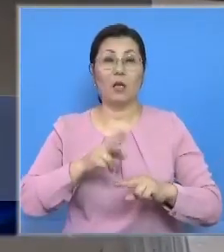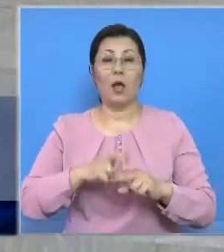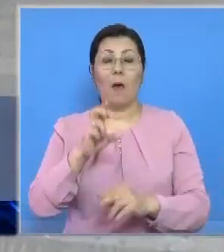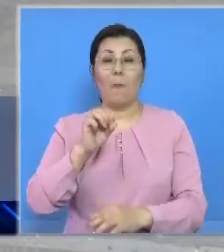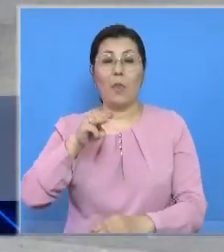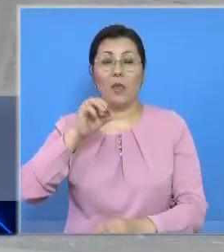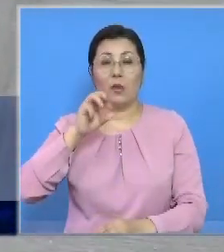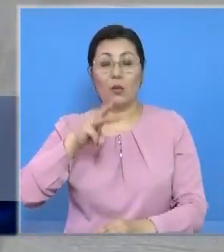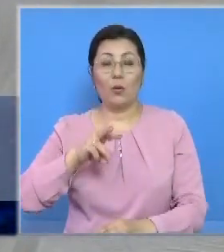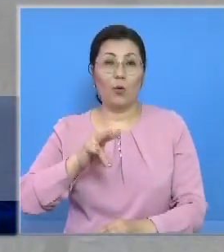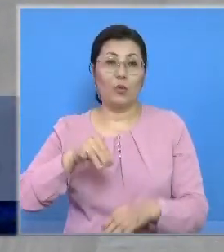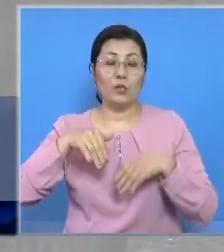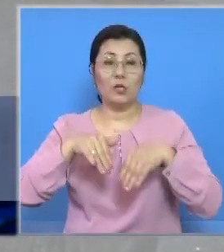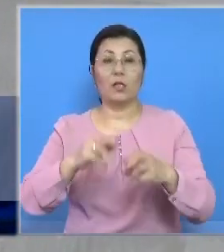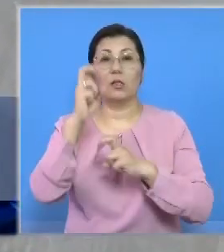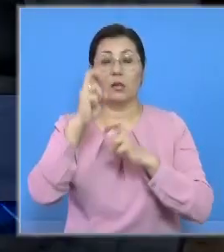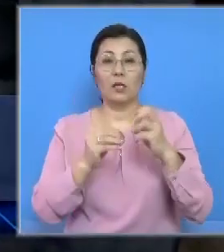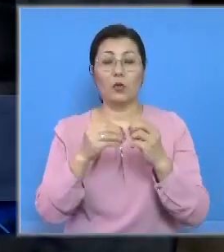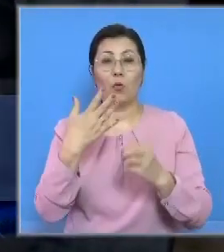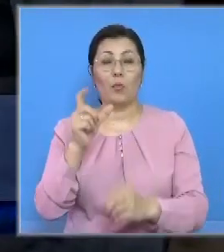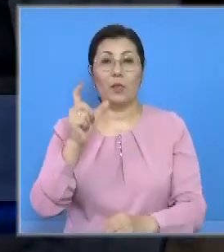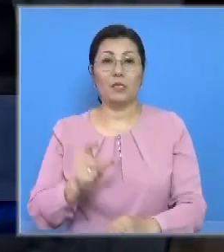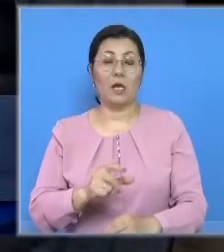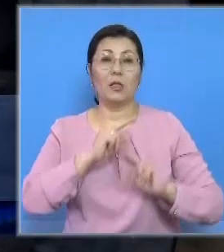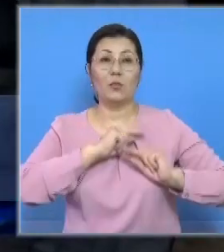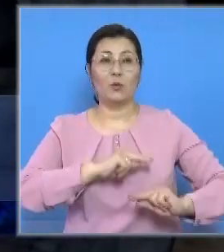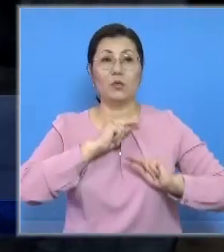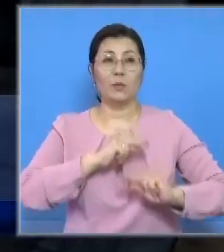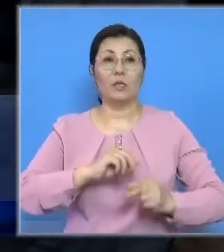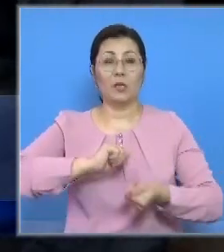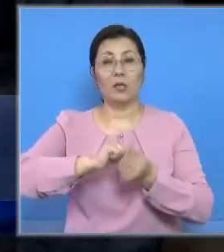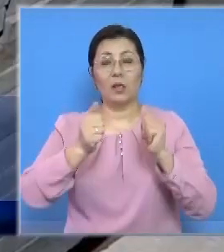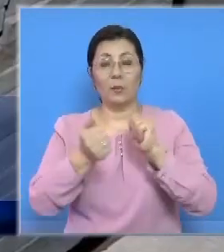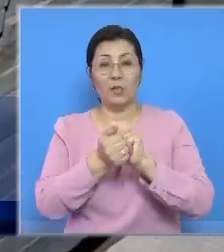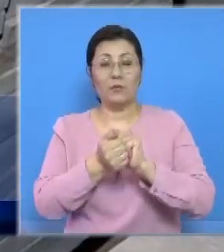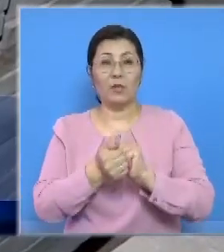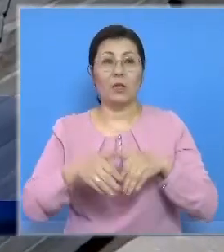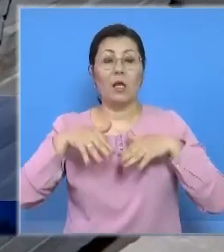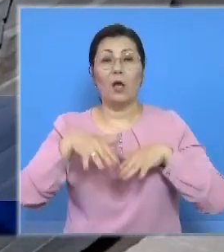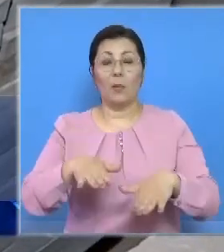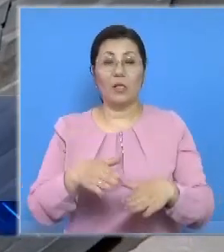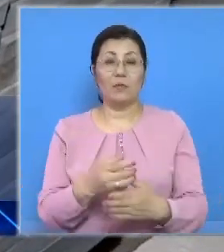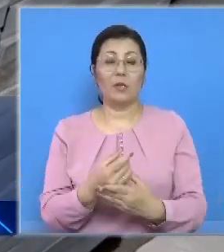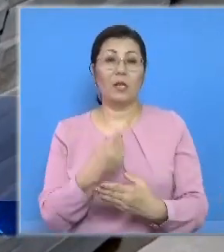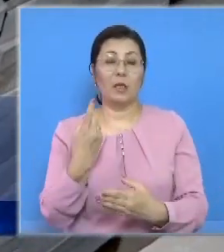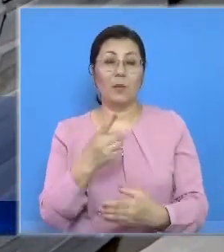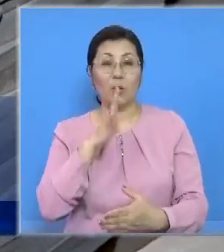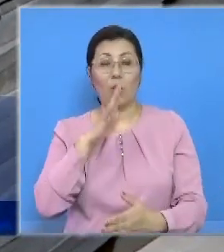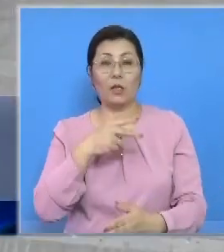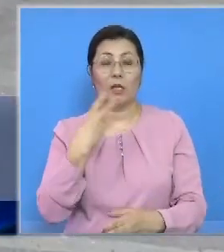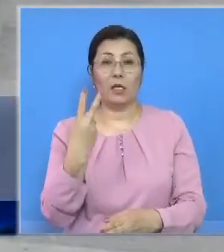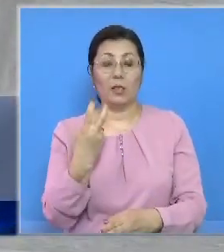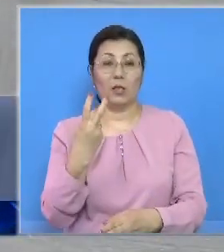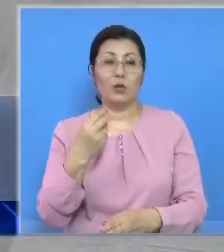бұйымдарын шығаратын цехта 15 адам жұмыс істейді. Тас төсемдері мен түрлі пішіндегі тақтайшалар өндіріледі. Бір ауысымда жұмысшылар